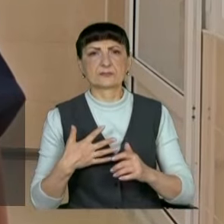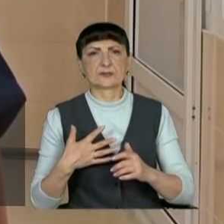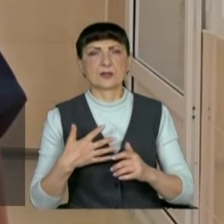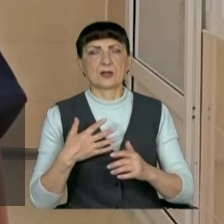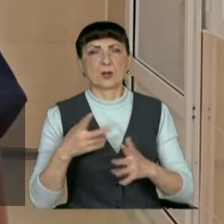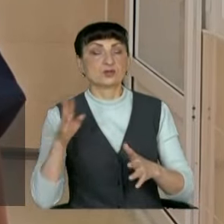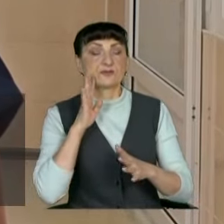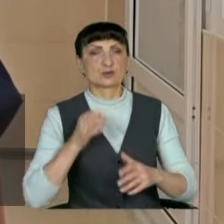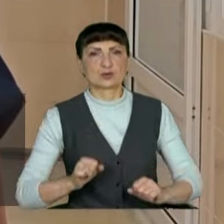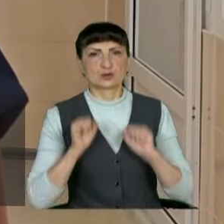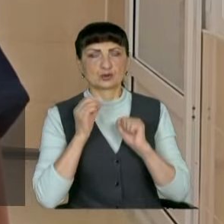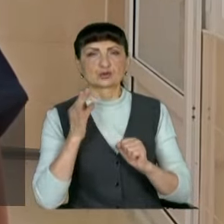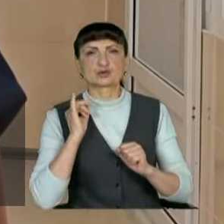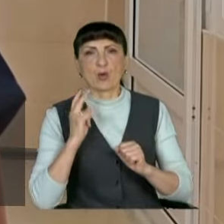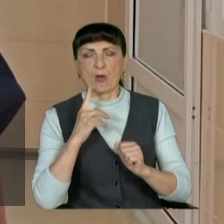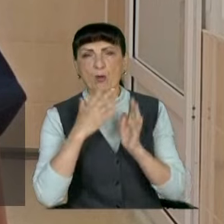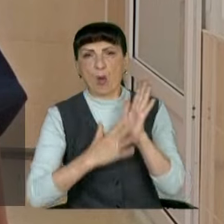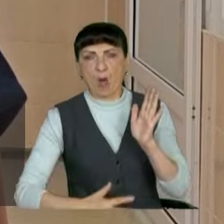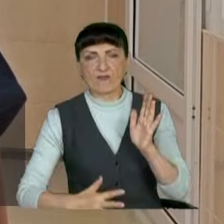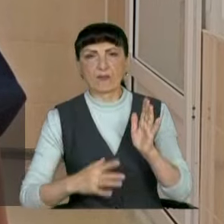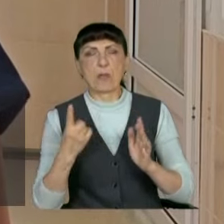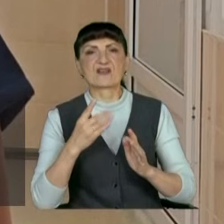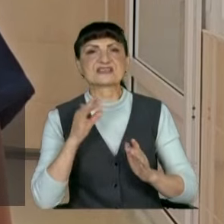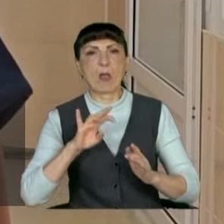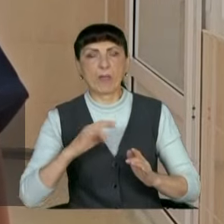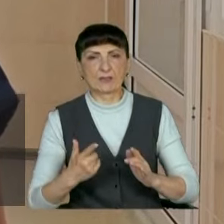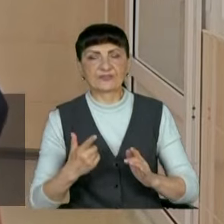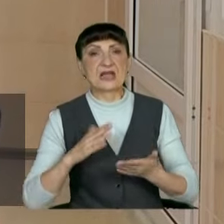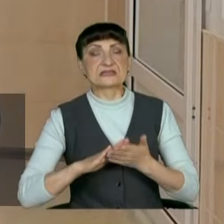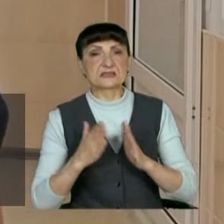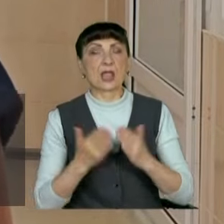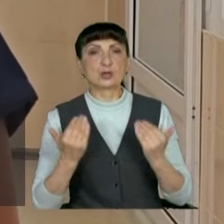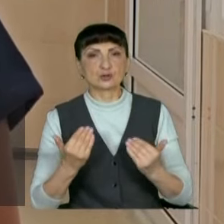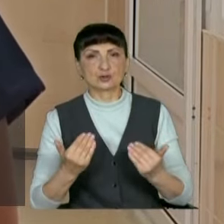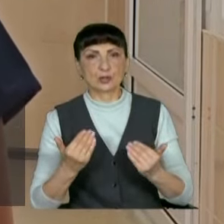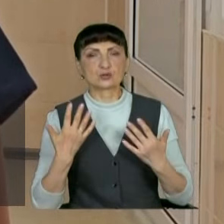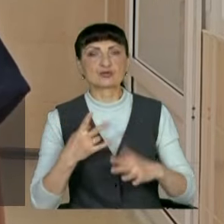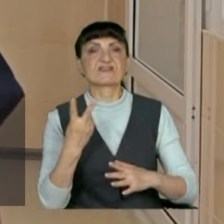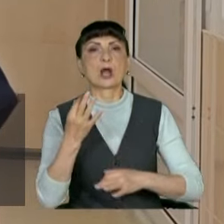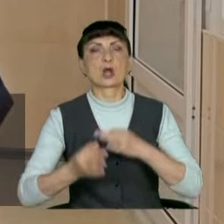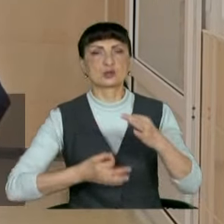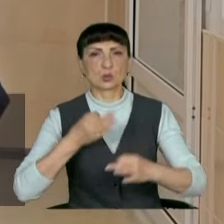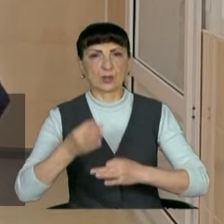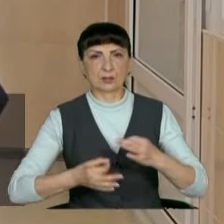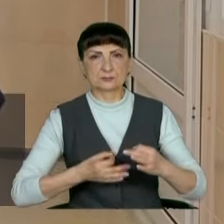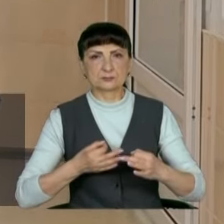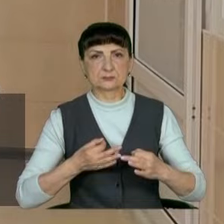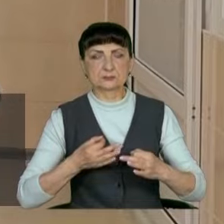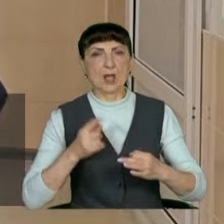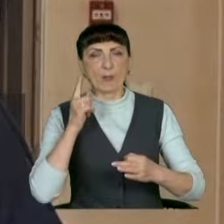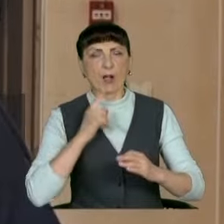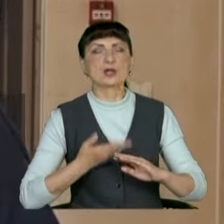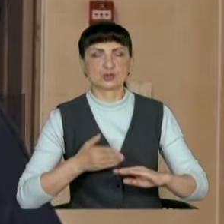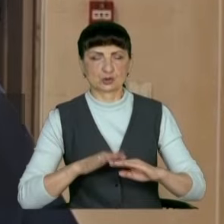геморрагический шок первой степени. Состояние на данный момент, то есть на вторые сутки, пока остается